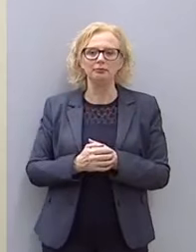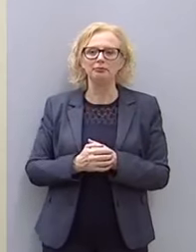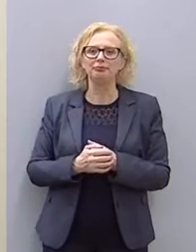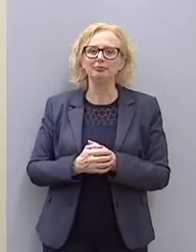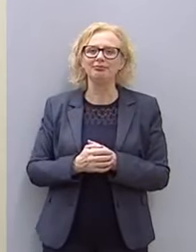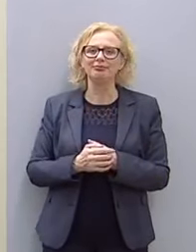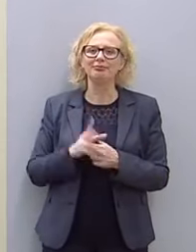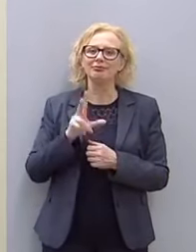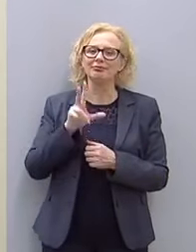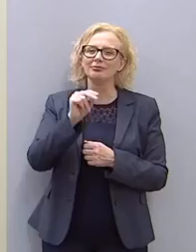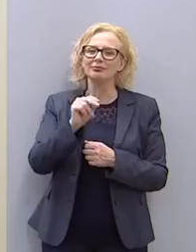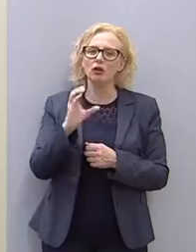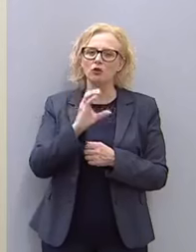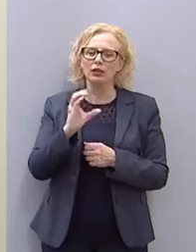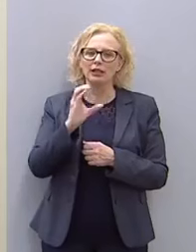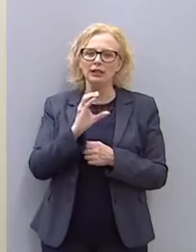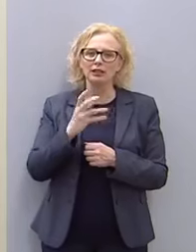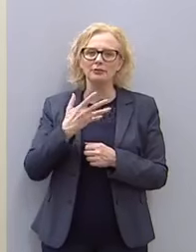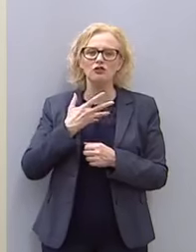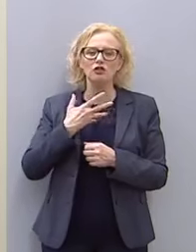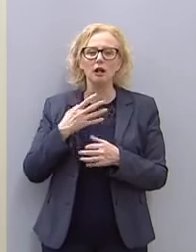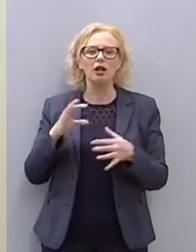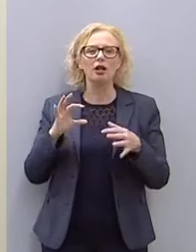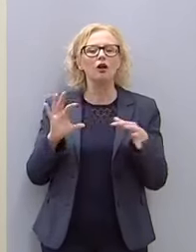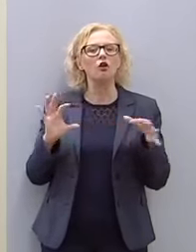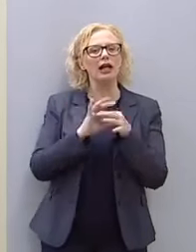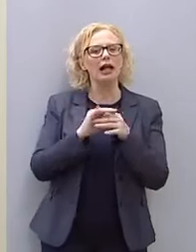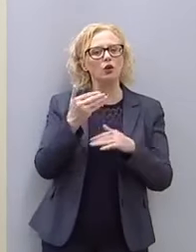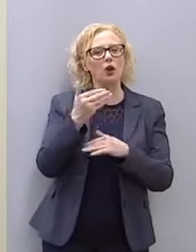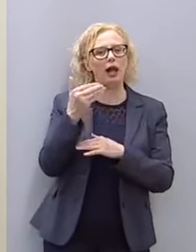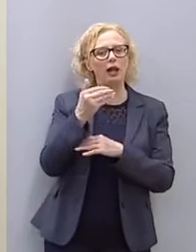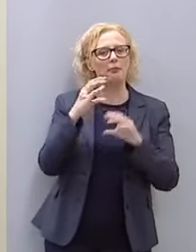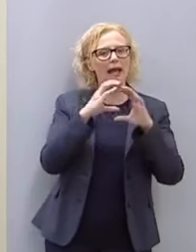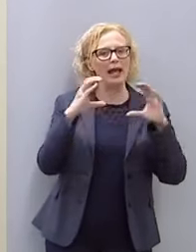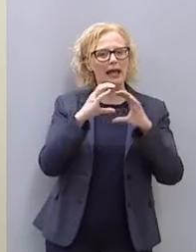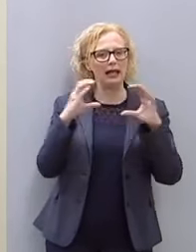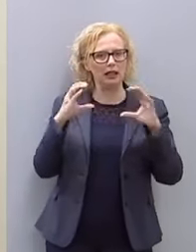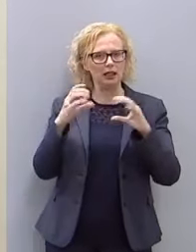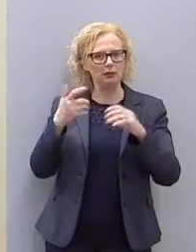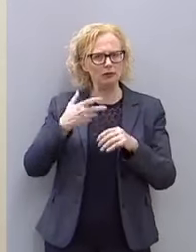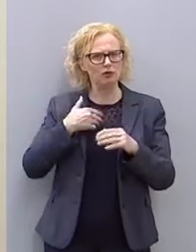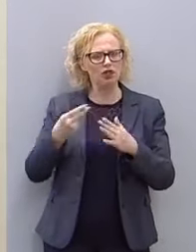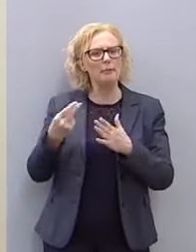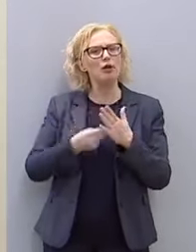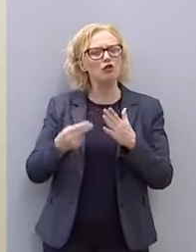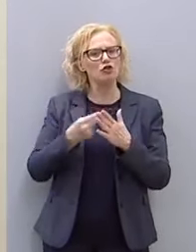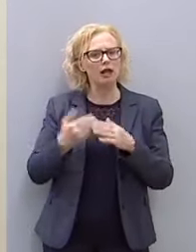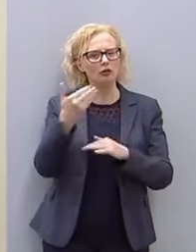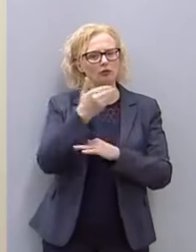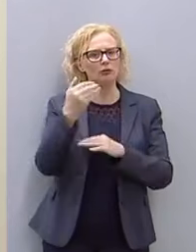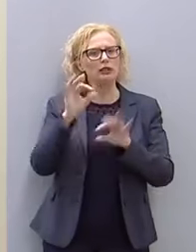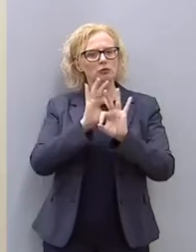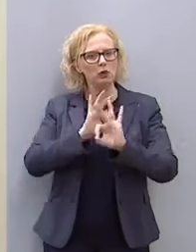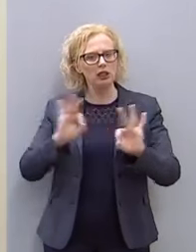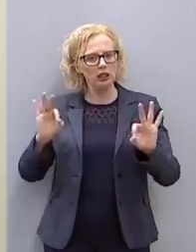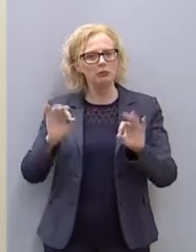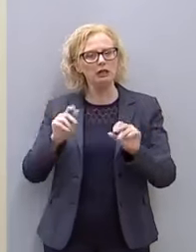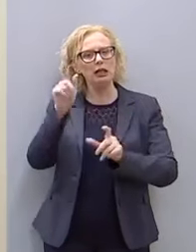turismo mi viene in mente un accostamento con gli alberghi perché c'era questo progetto di mettere a disposizione alberghi per poter